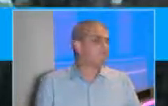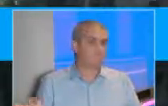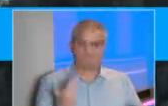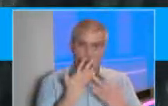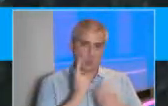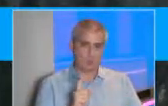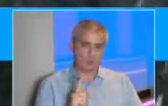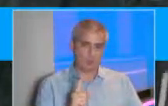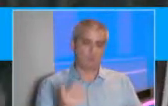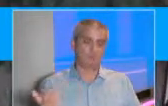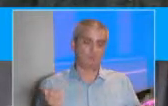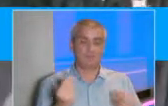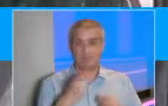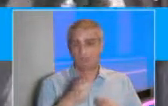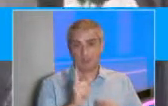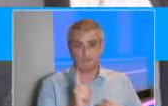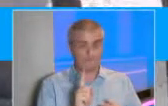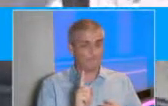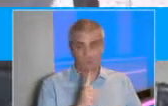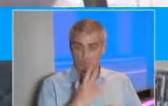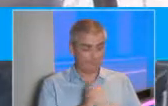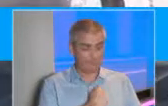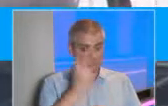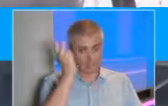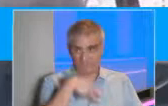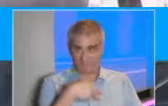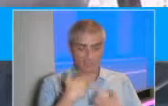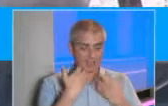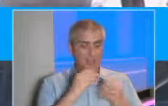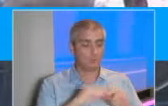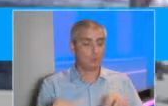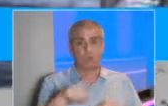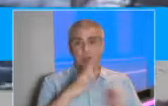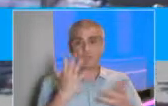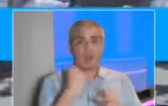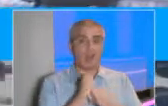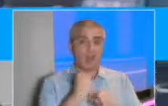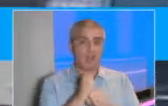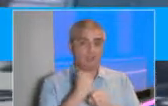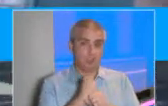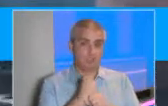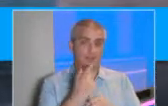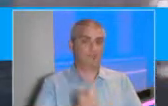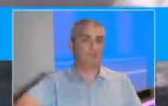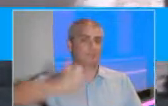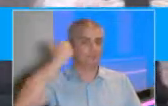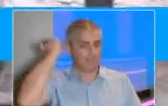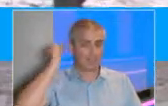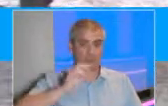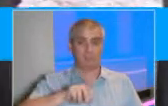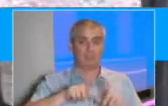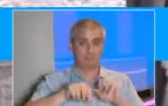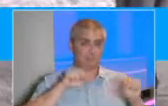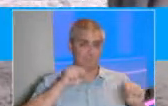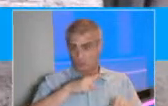ברור. הזכרת בדברים שלך שמי שלא מצליחה להבין ולהסביר למורים שלה איך לעשות את זה, זה מזכ"לית הסתדרות יפה בן